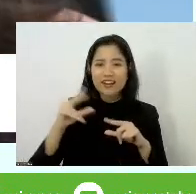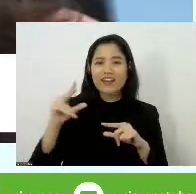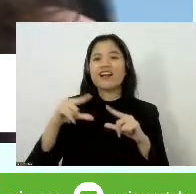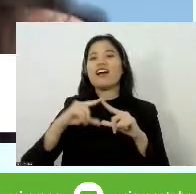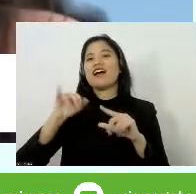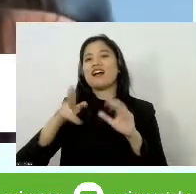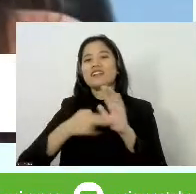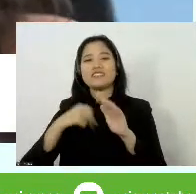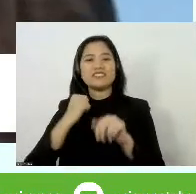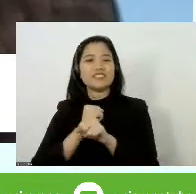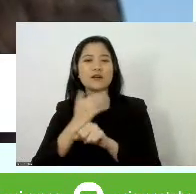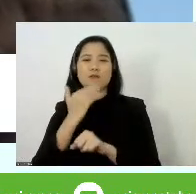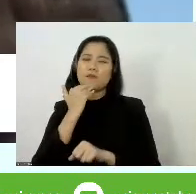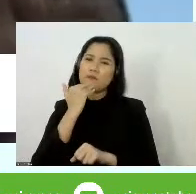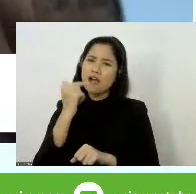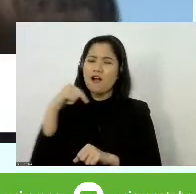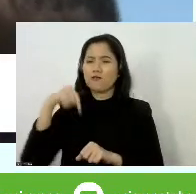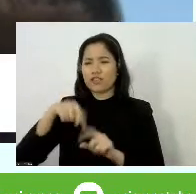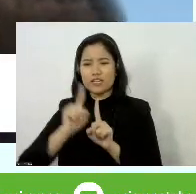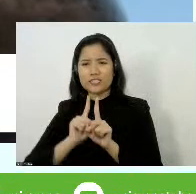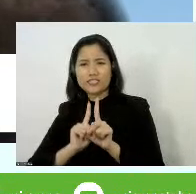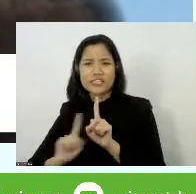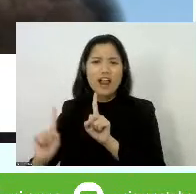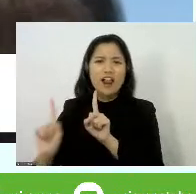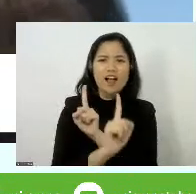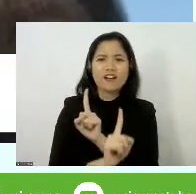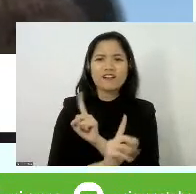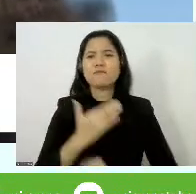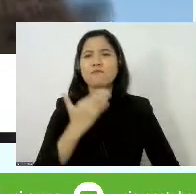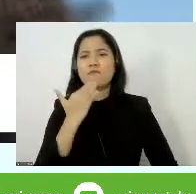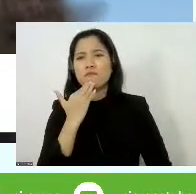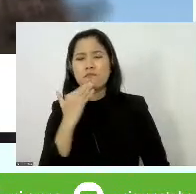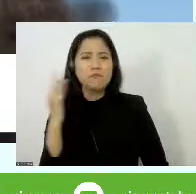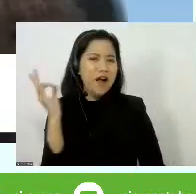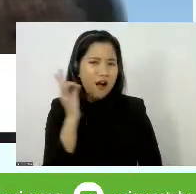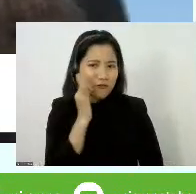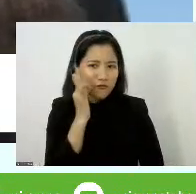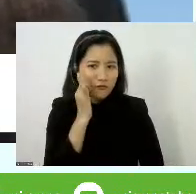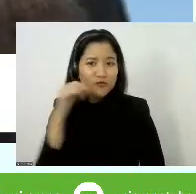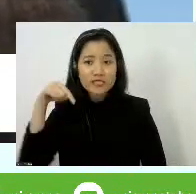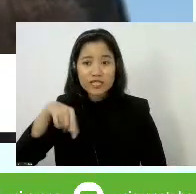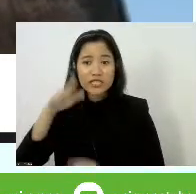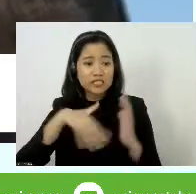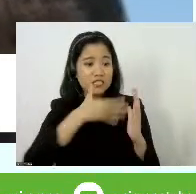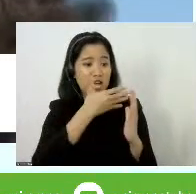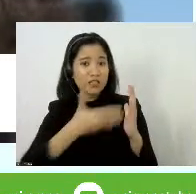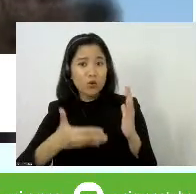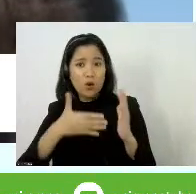hehehe maaf ya ada jodohnya lebih bertema